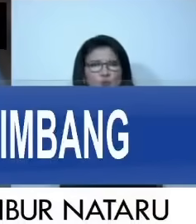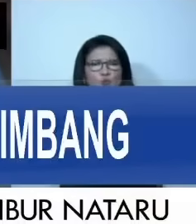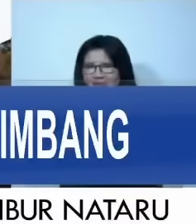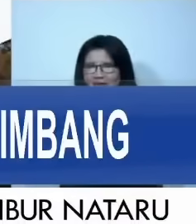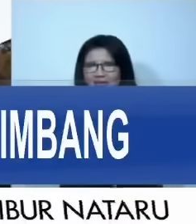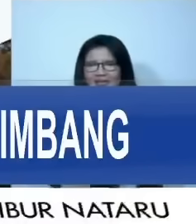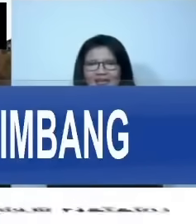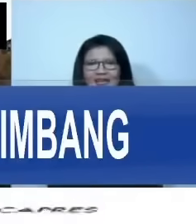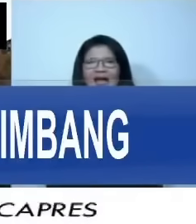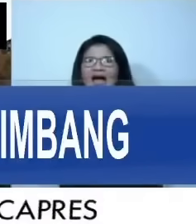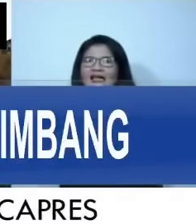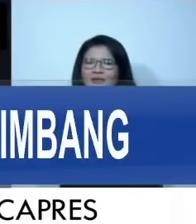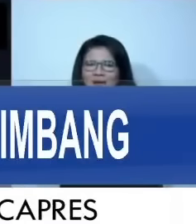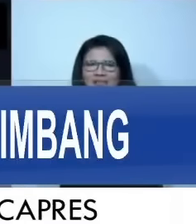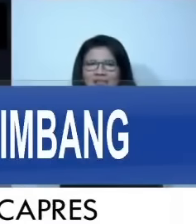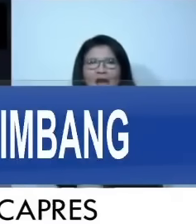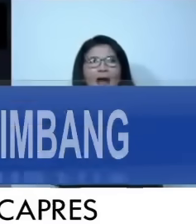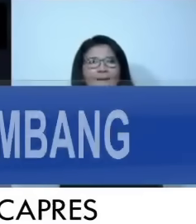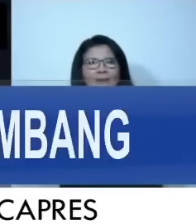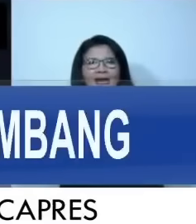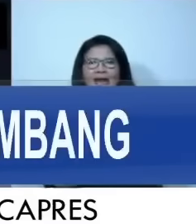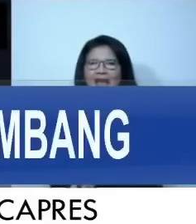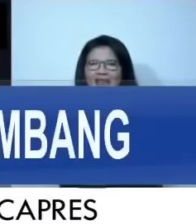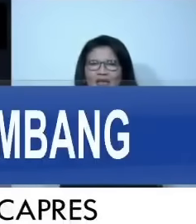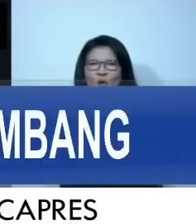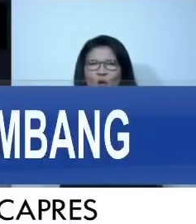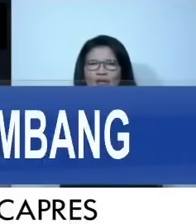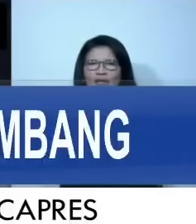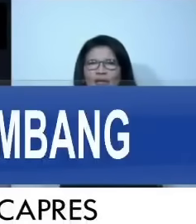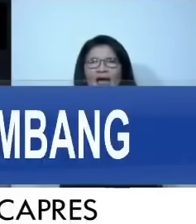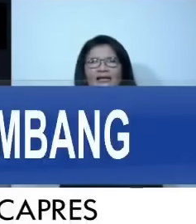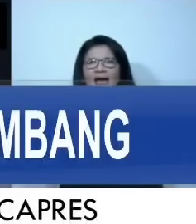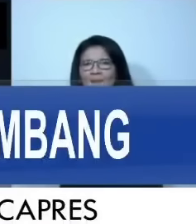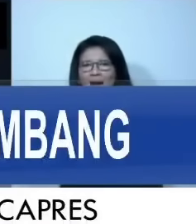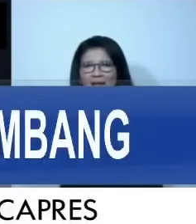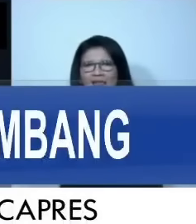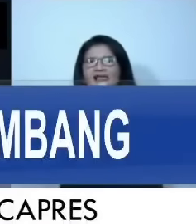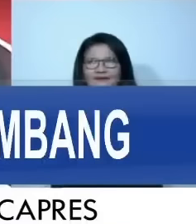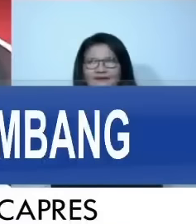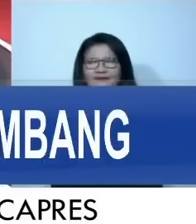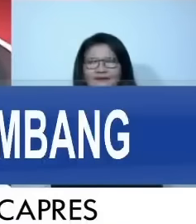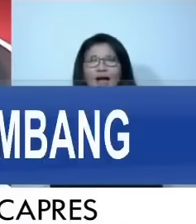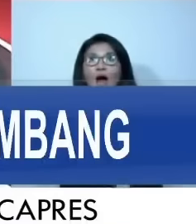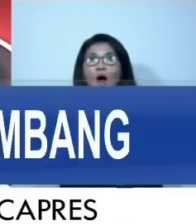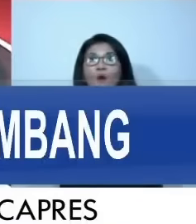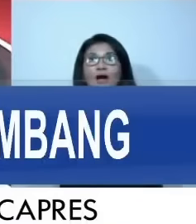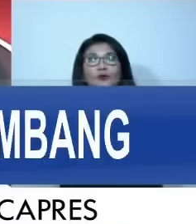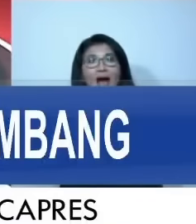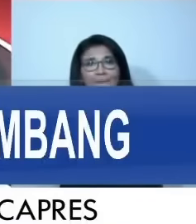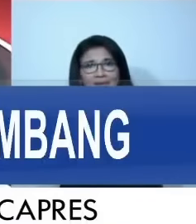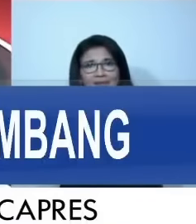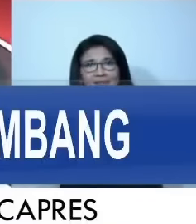pemenangan untuk ekstra Kerja Keras menggait Hati si pemilih bimbang tim liputan